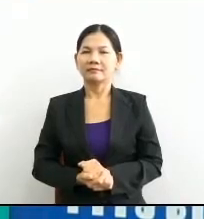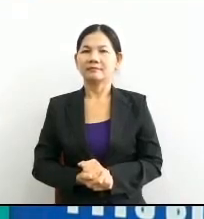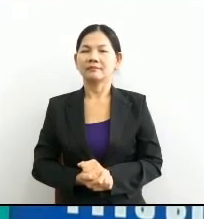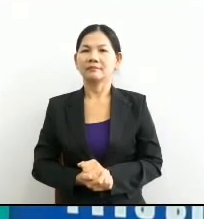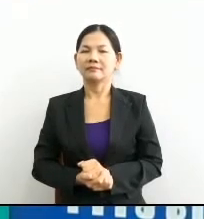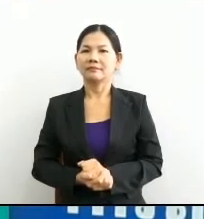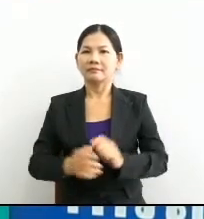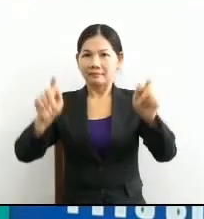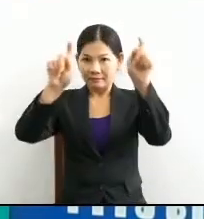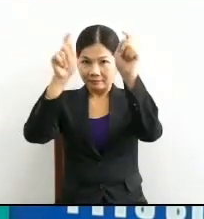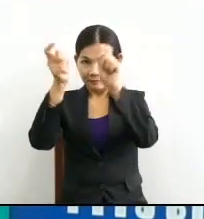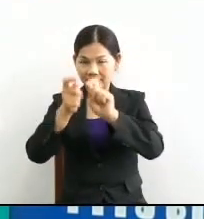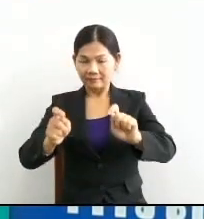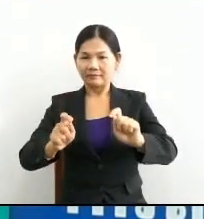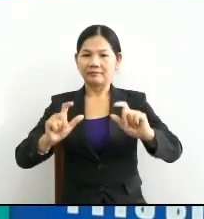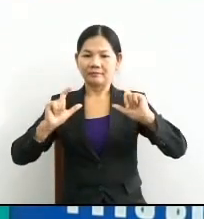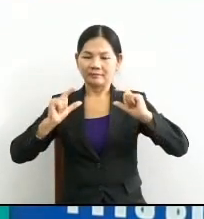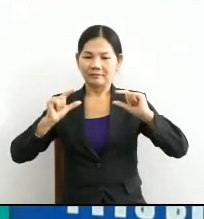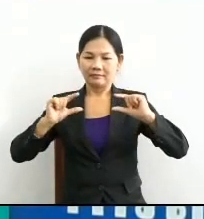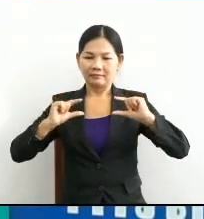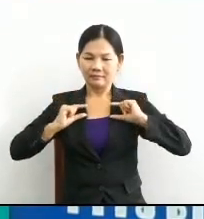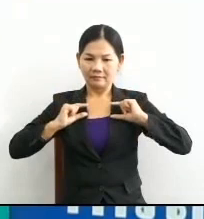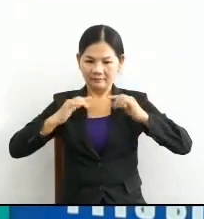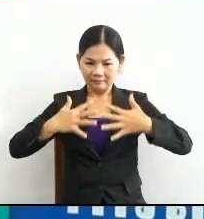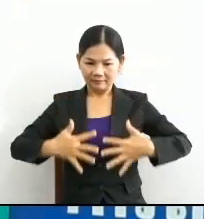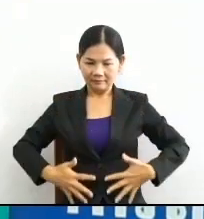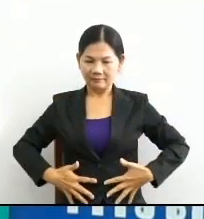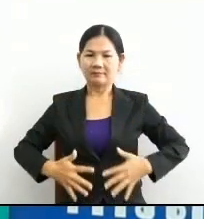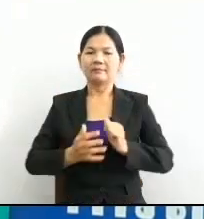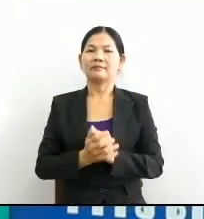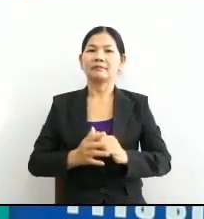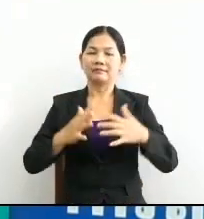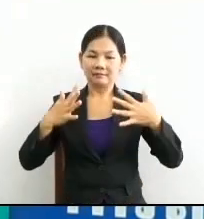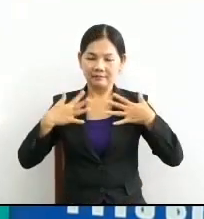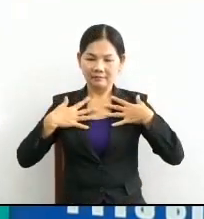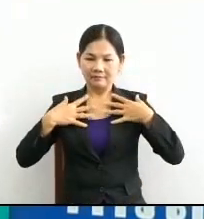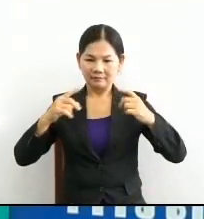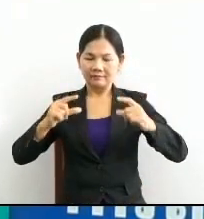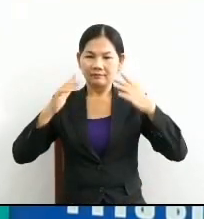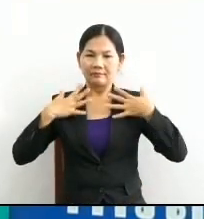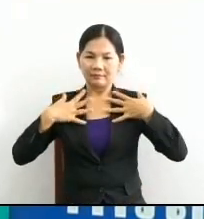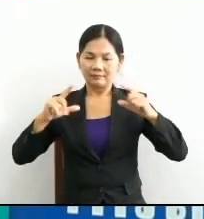con á khuôn nó cứ riêng cay dương là ngày dạ ai mới tiết ai nở